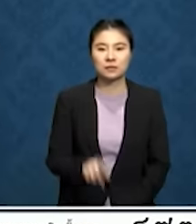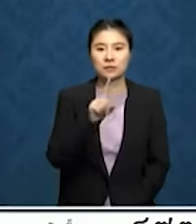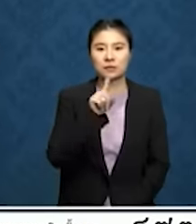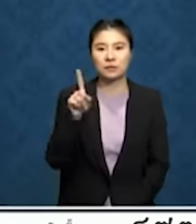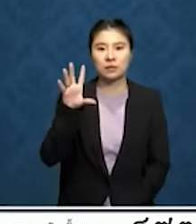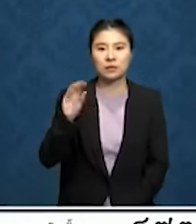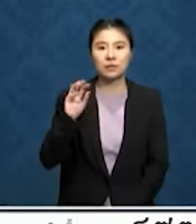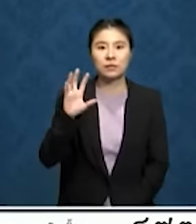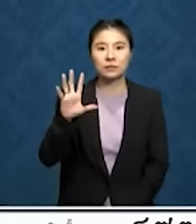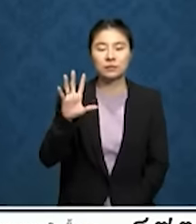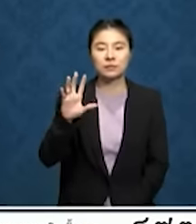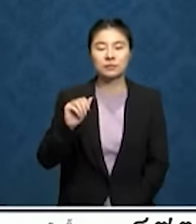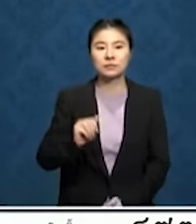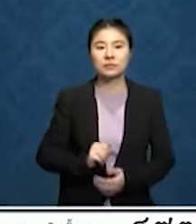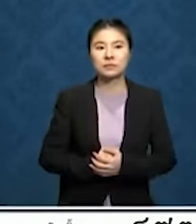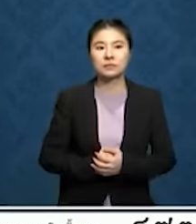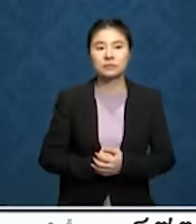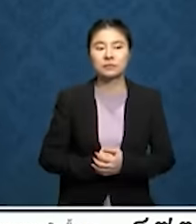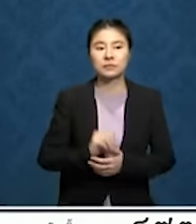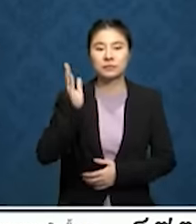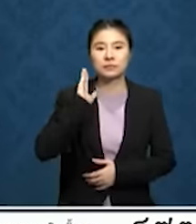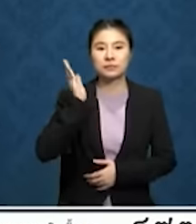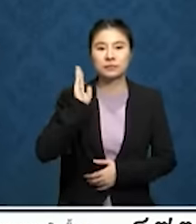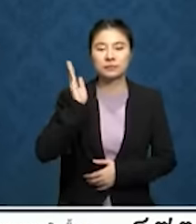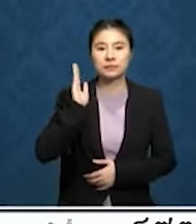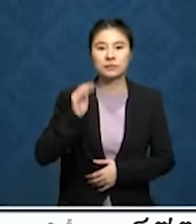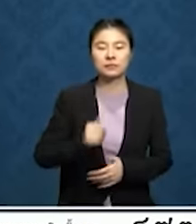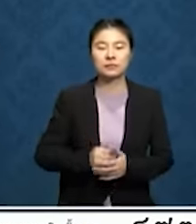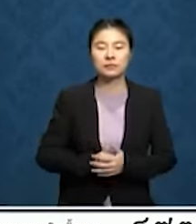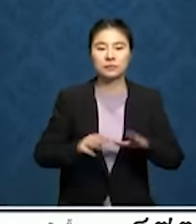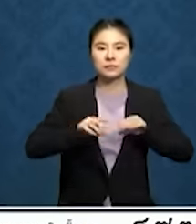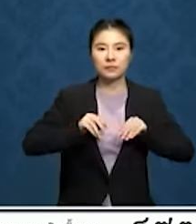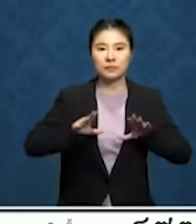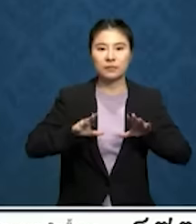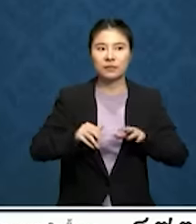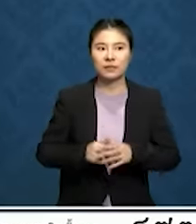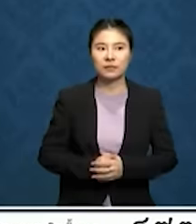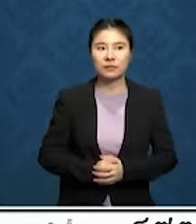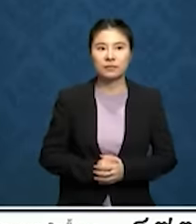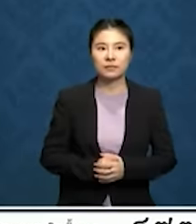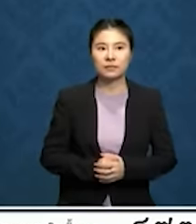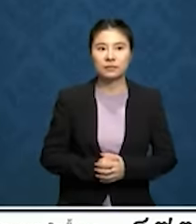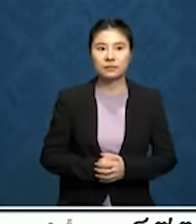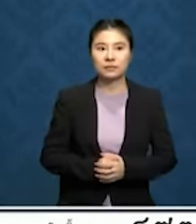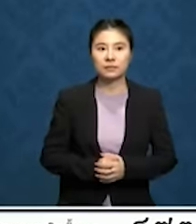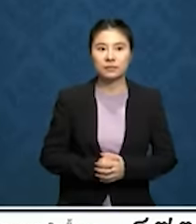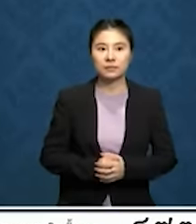155นายเท่าพิภพลิ้นจิตกร ไม่เห็นชอบครับผม